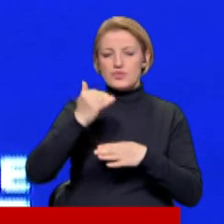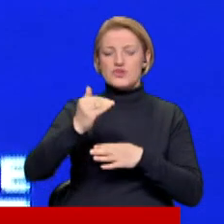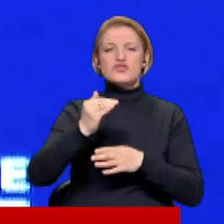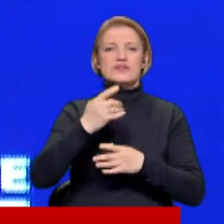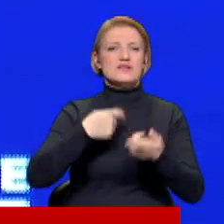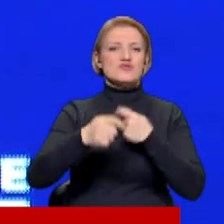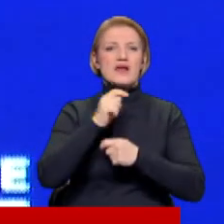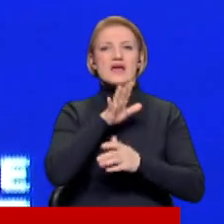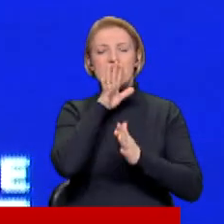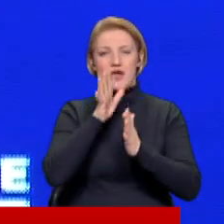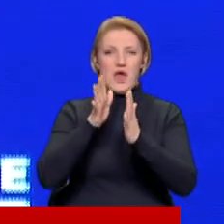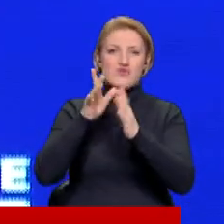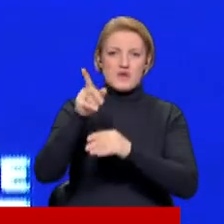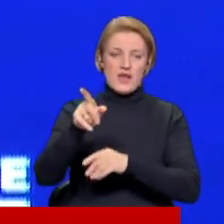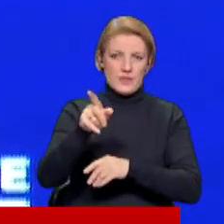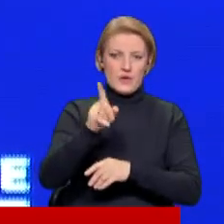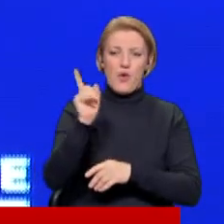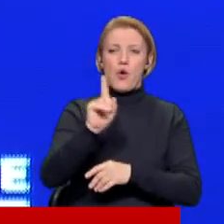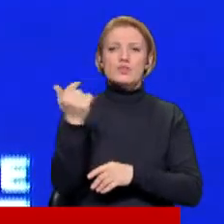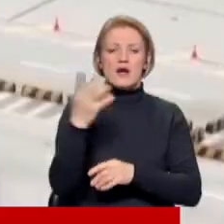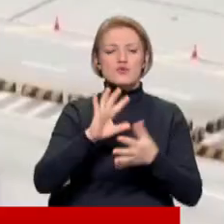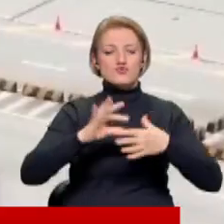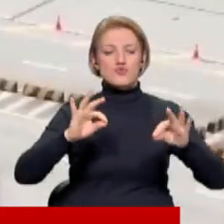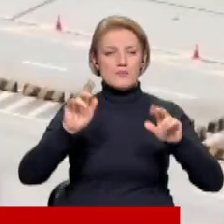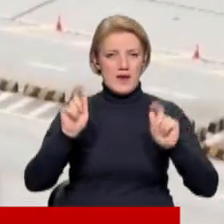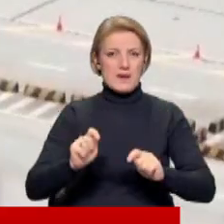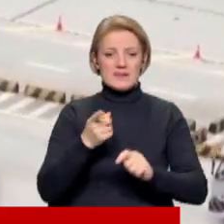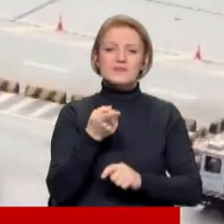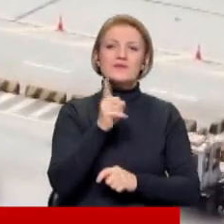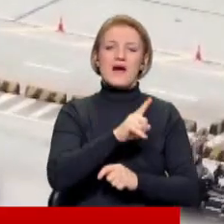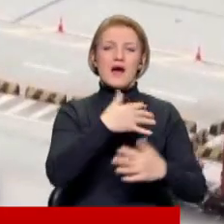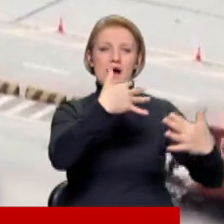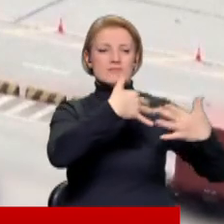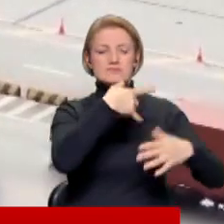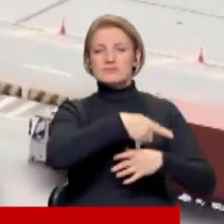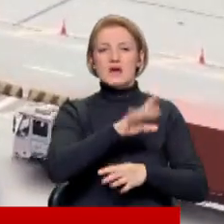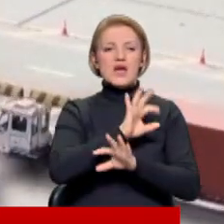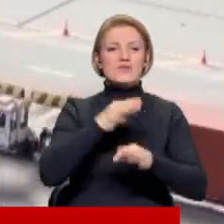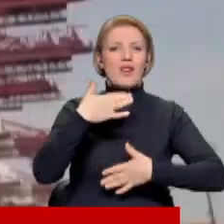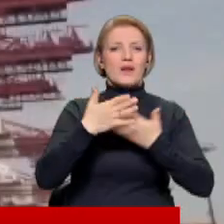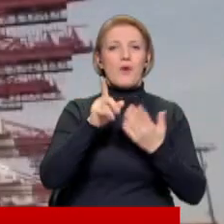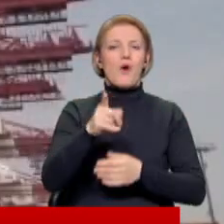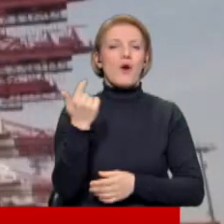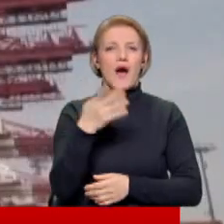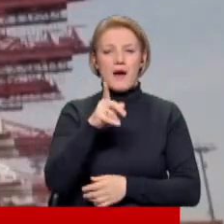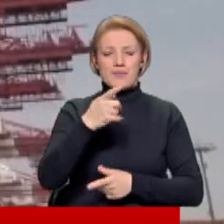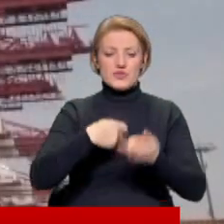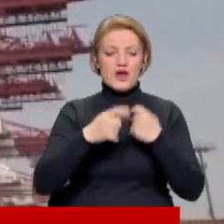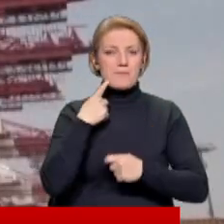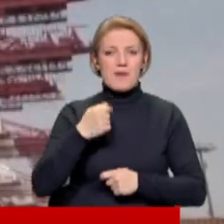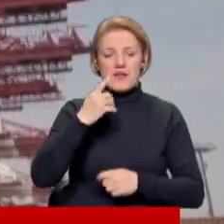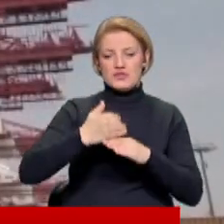ticaretin bir ayağı ihracat üzerine onlarca cümle kurarken diğer ayağa ithalattan hiç bahsetmedi O rakam Ticaret